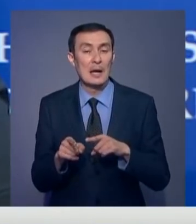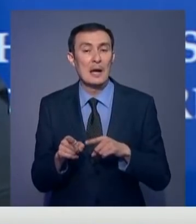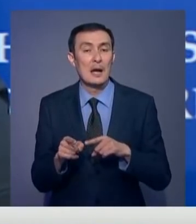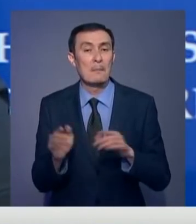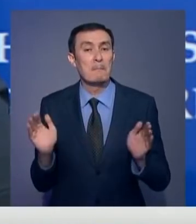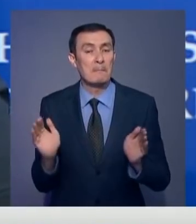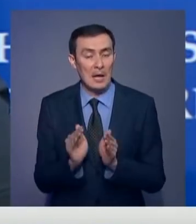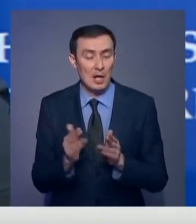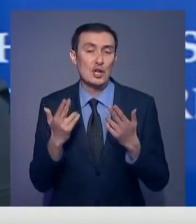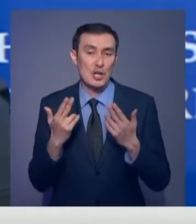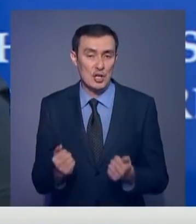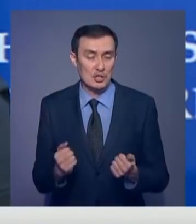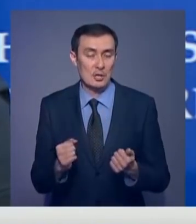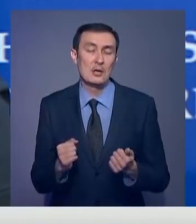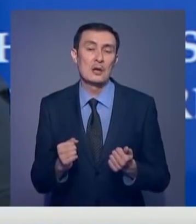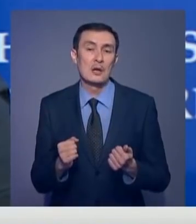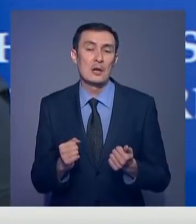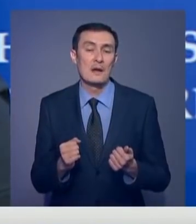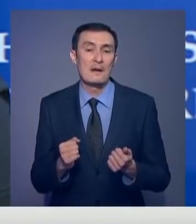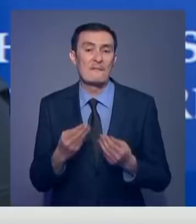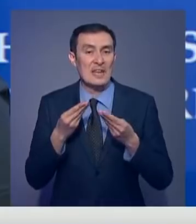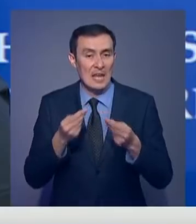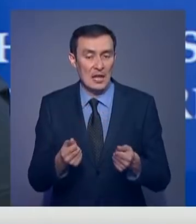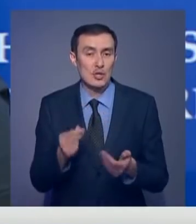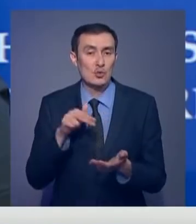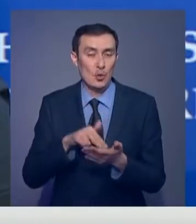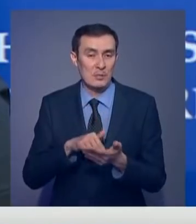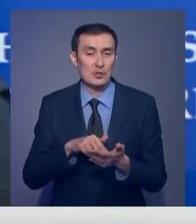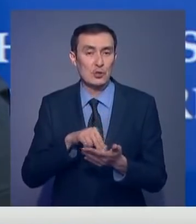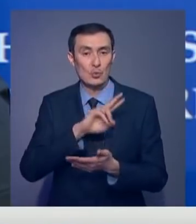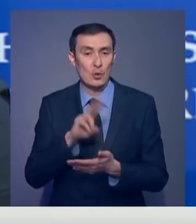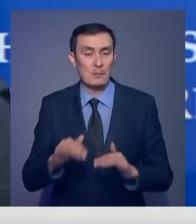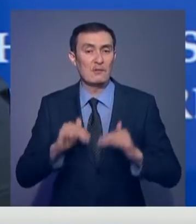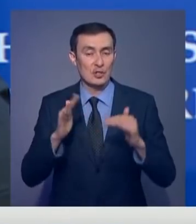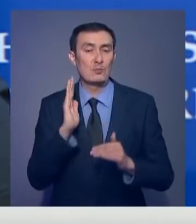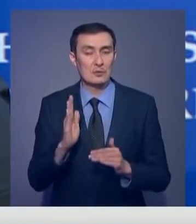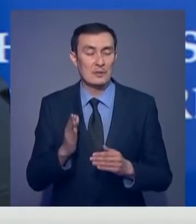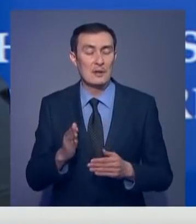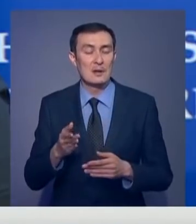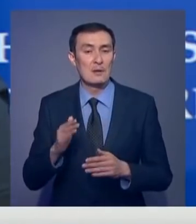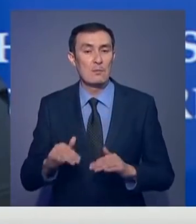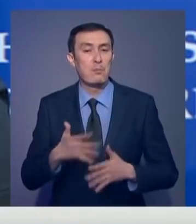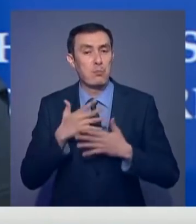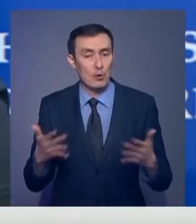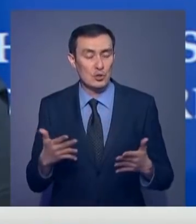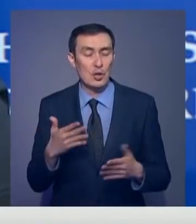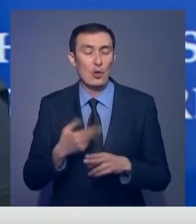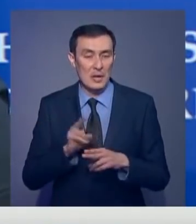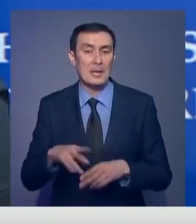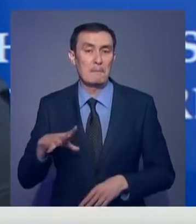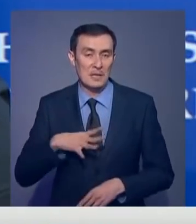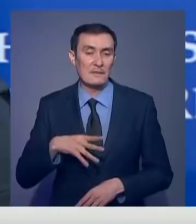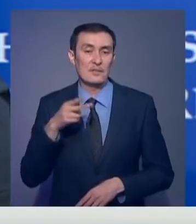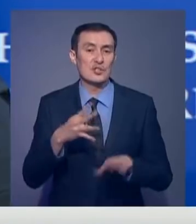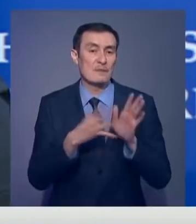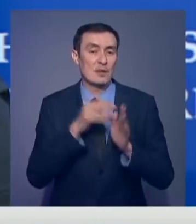уровне, конечно, влияние курс будет оказывать. Но здесь мы проходили это и в